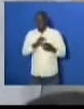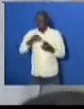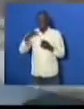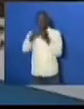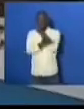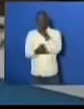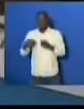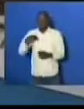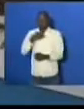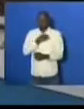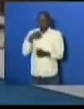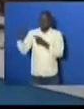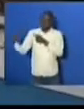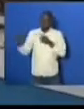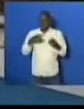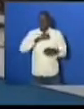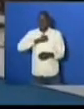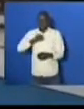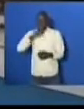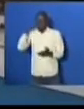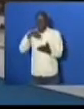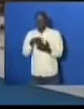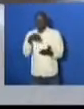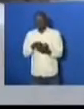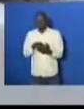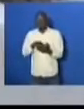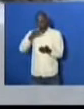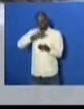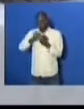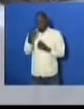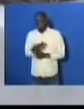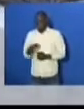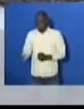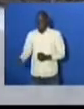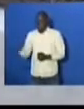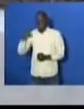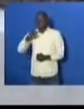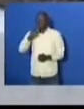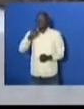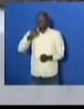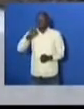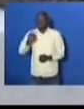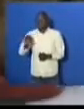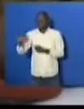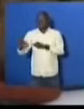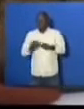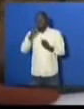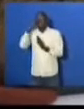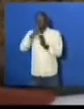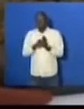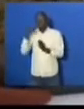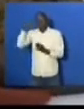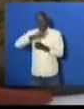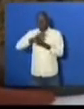membres pour lutter efficacement contre le trafic illicite des matières radioactives d'où la création du forum des